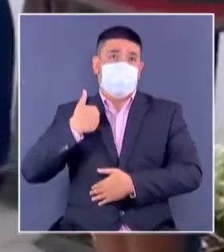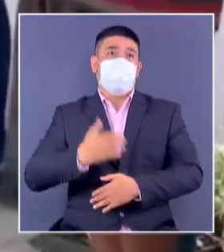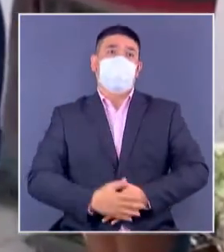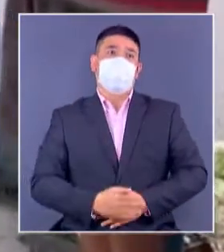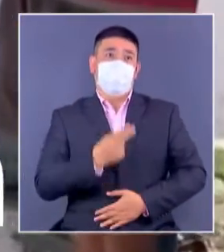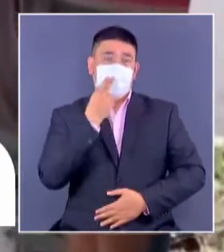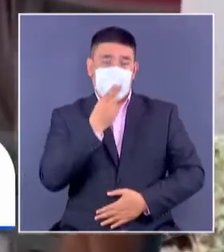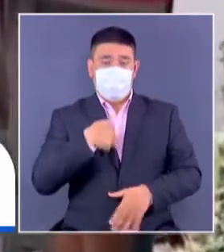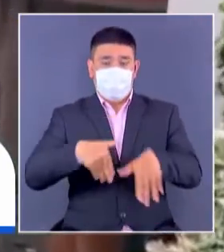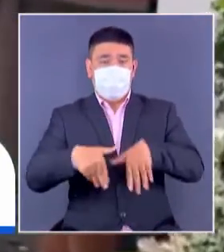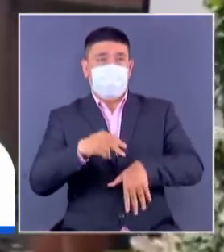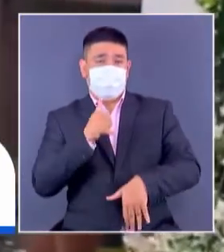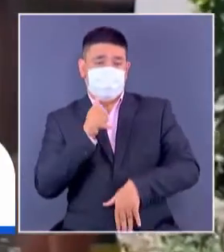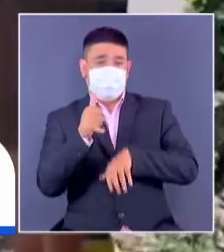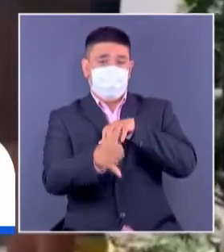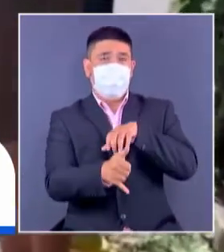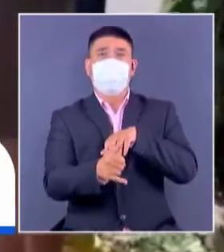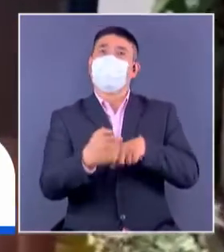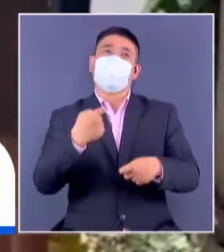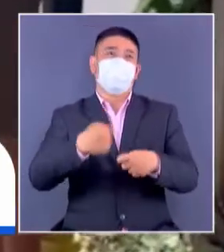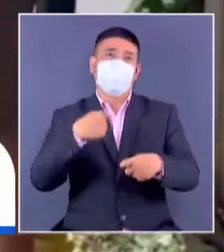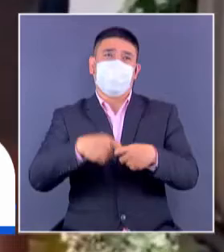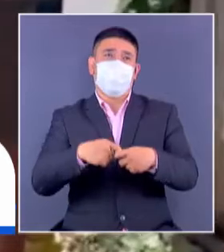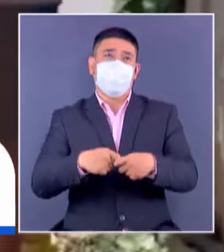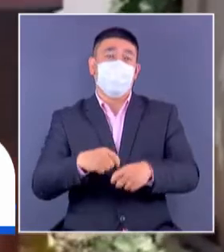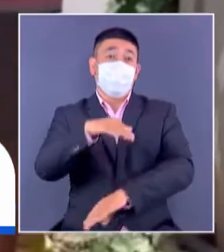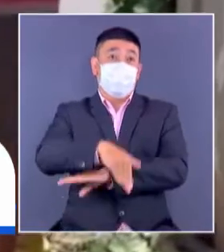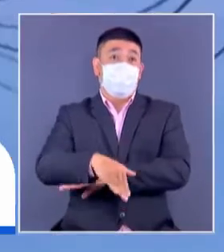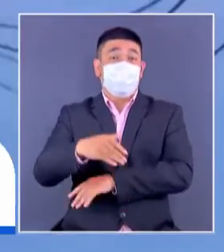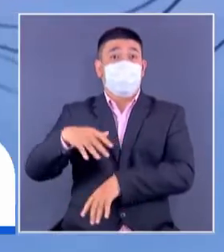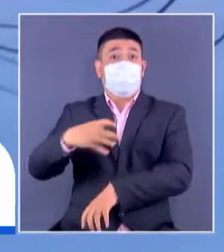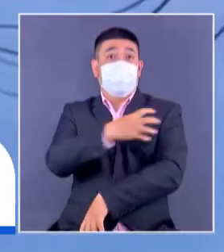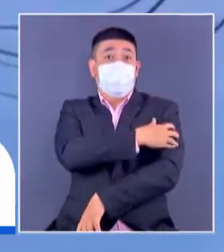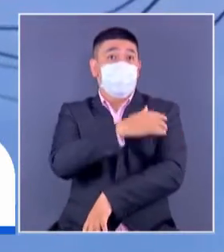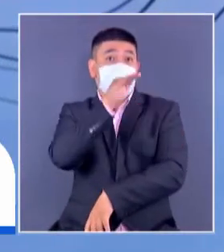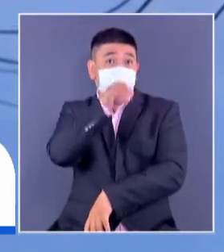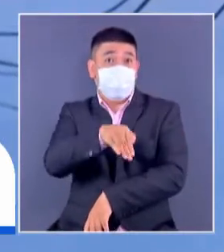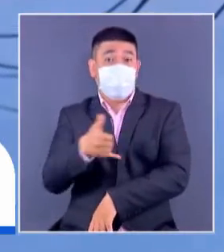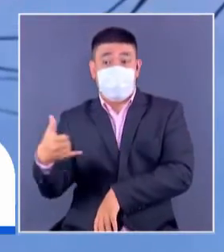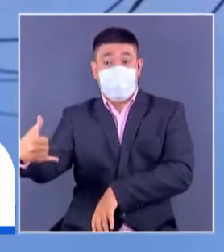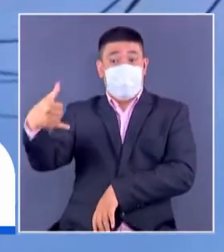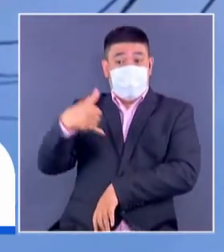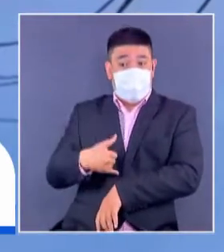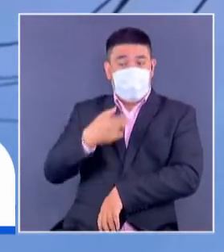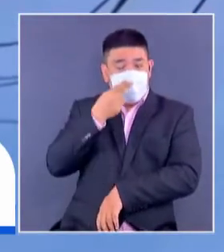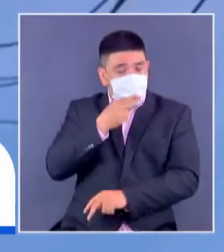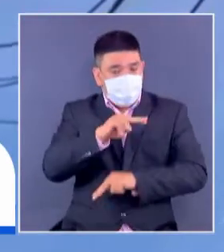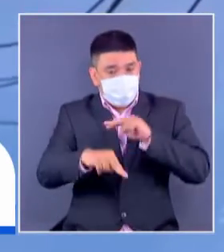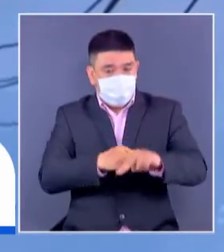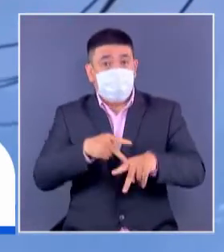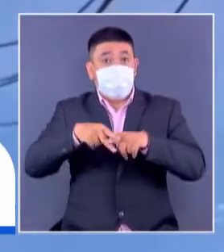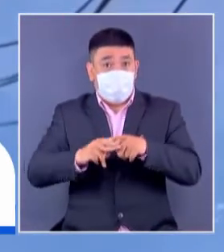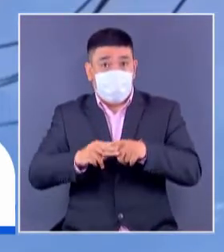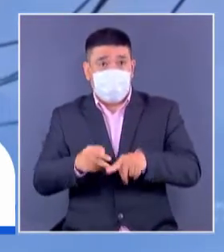ในสภาพแบบนี้ชาวบ้านเขาเข้าบ้านไม่ได้แล้วนะครับในช่วงเย็นวานนี้ทางเจ้าหน้าที่เทศบาลเมืองสัตหีบก็ลงพื้นที่เกิดเหตุแล้วก็ประสานกองช่